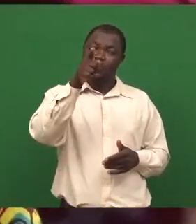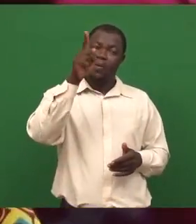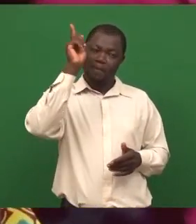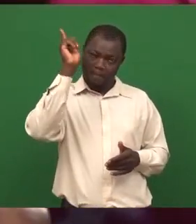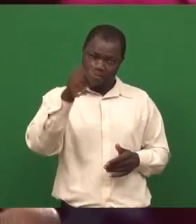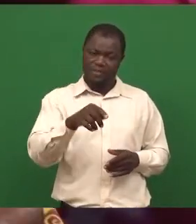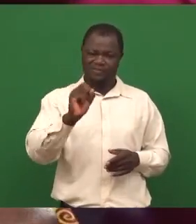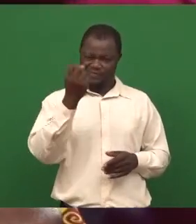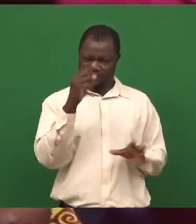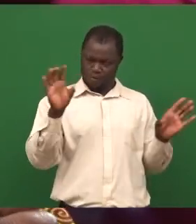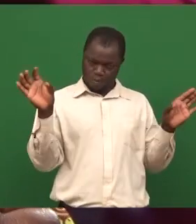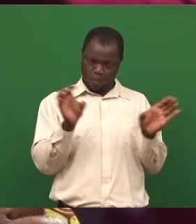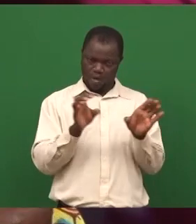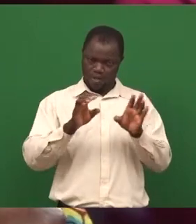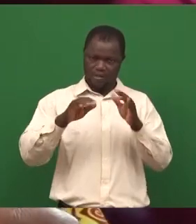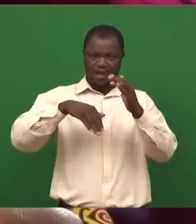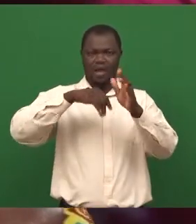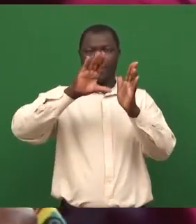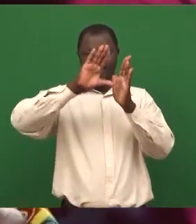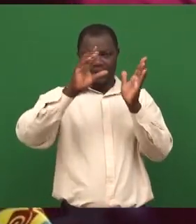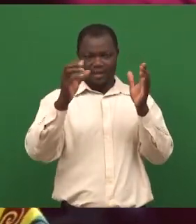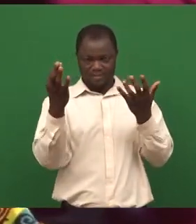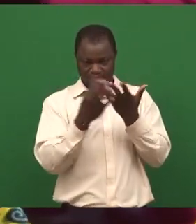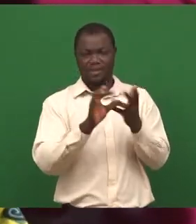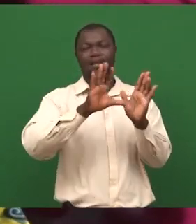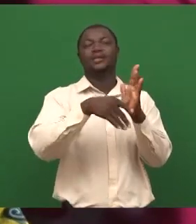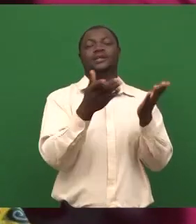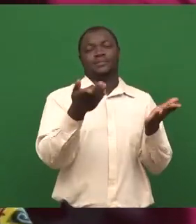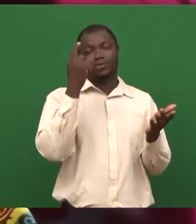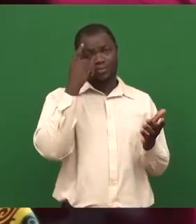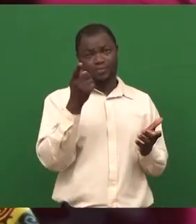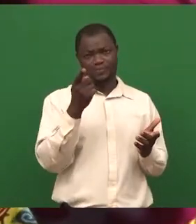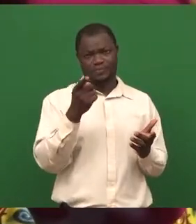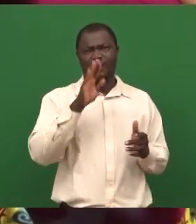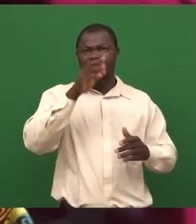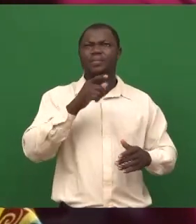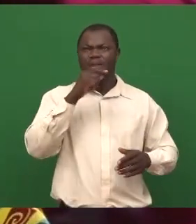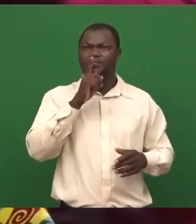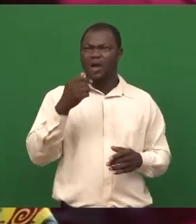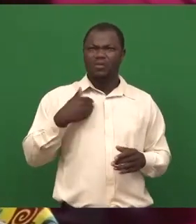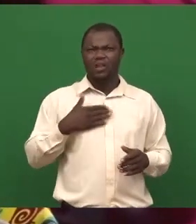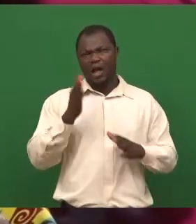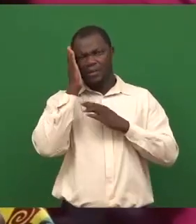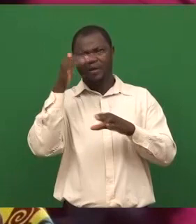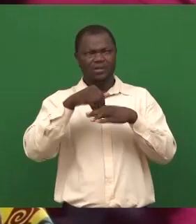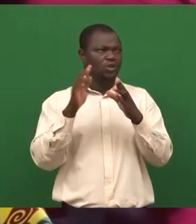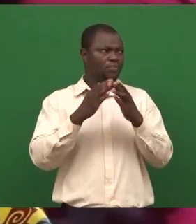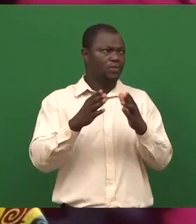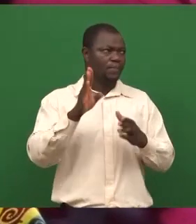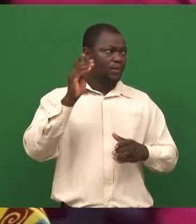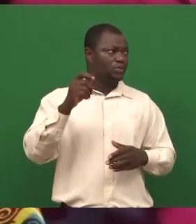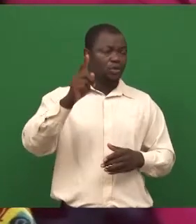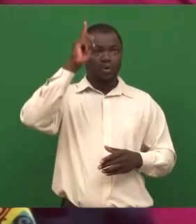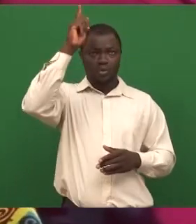ngaatange ashanda agozowana. Ndambonzwa umwe ataura kuti varume vanoda kurara kumba, asi